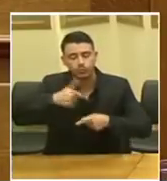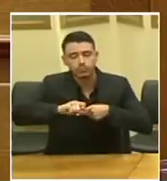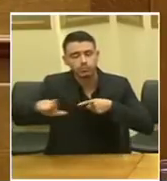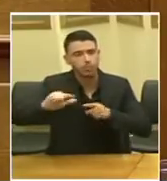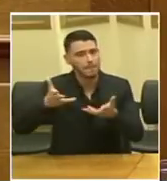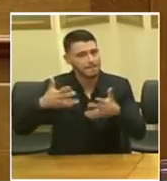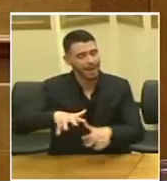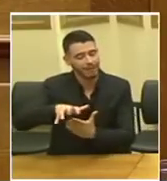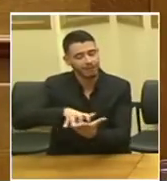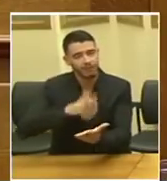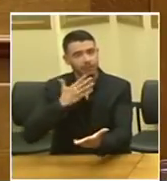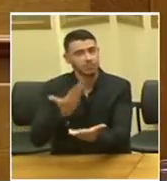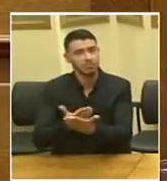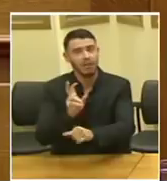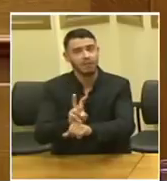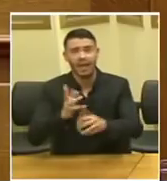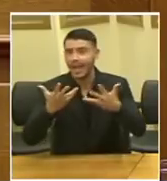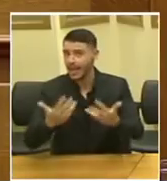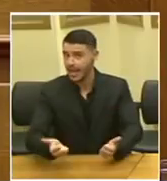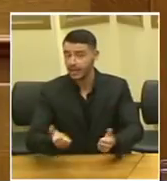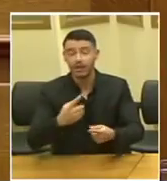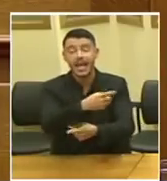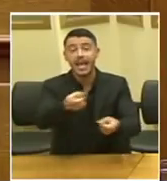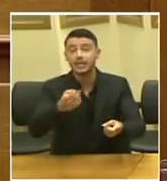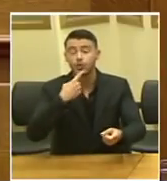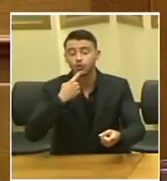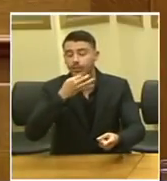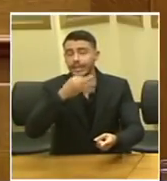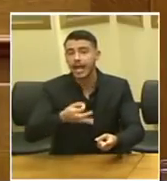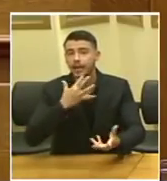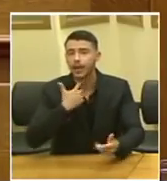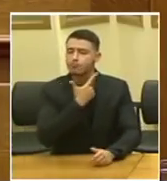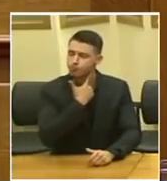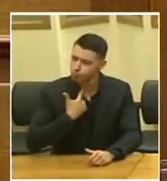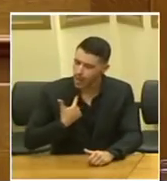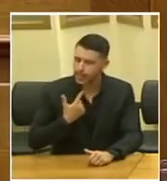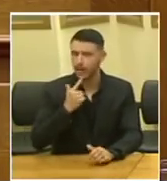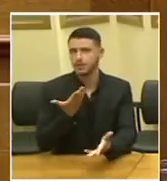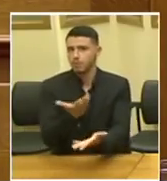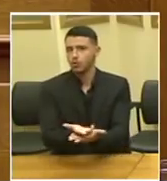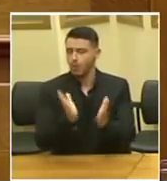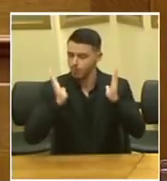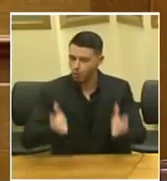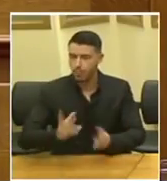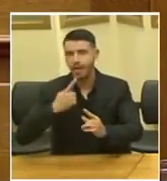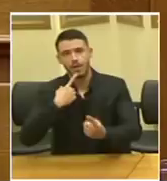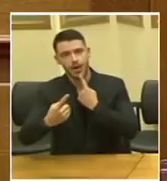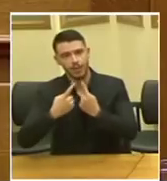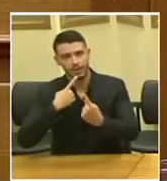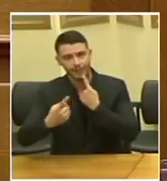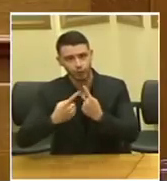τότε, ότι εμείς μας αρέσει αυτή η πρόταση και μπορούμε να διαπραγματευτούμε. Και ακόμα και ο